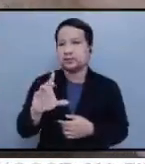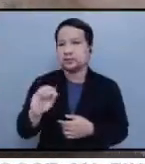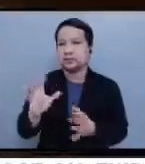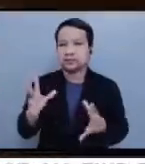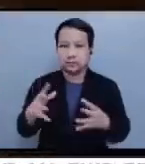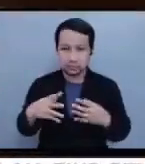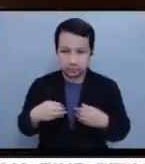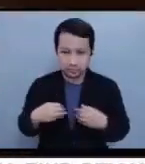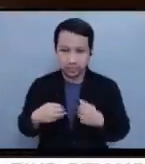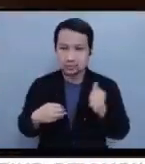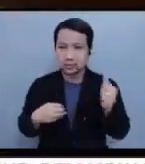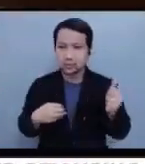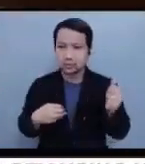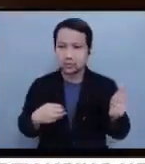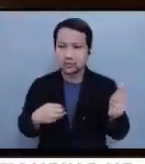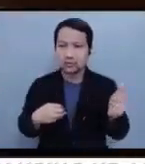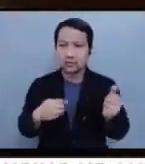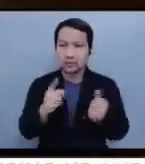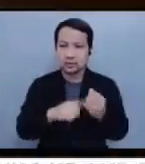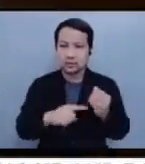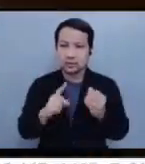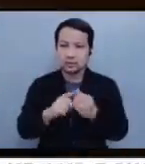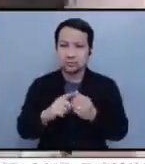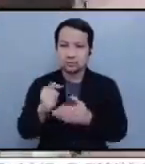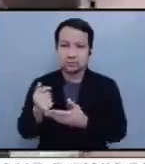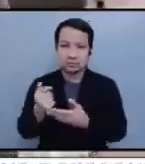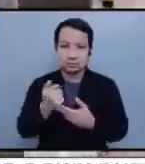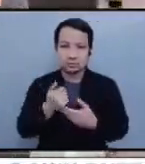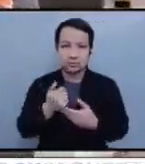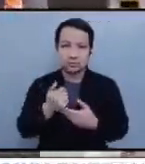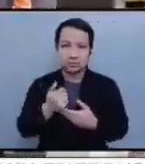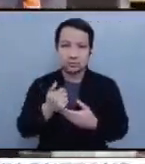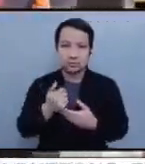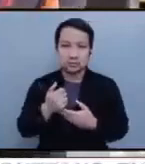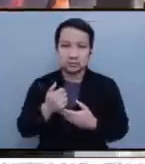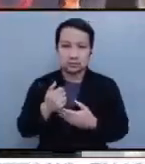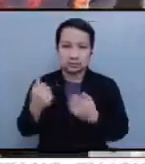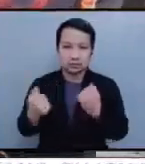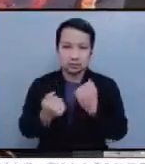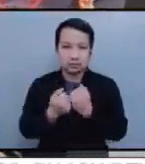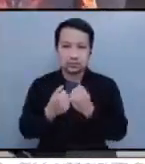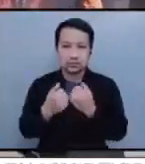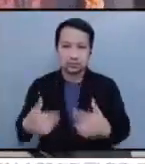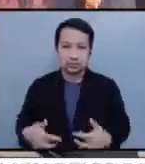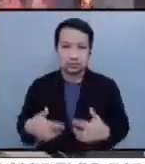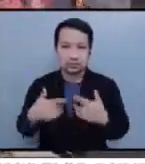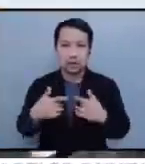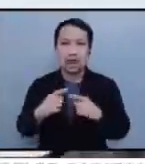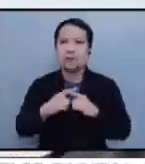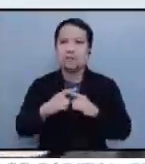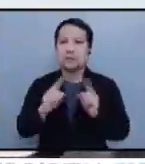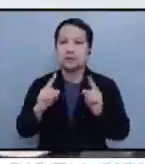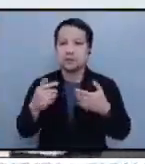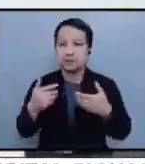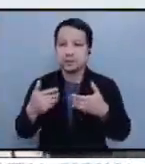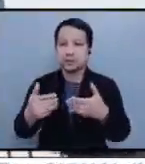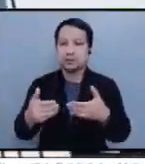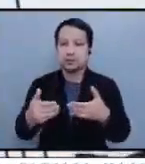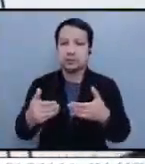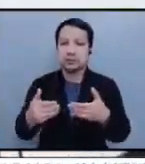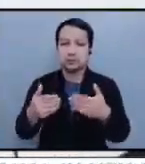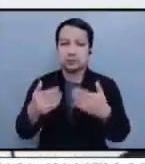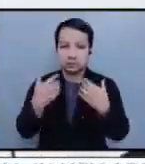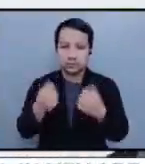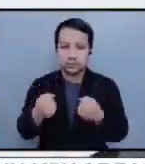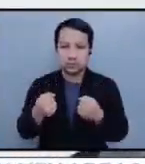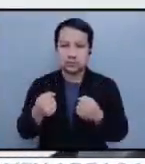ng kanyang naging katuwang sa buhay. Pero sinubok ng pandemya ang katatagan